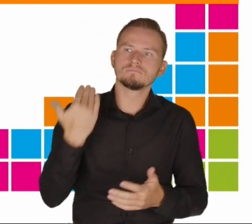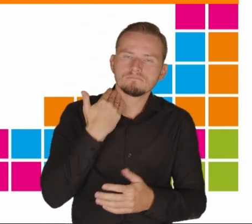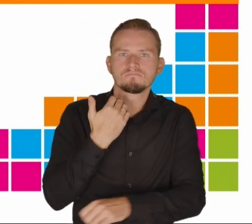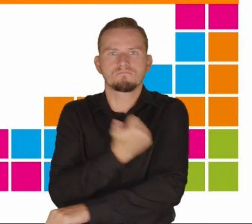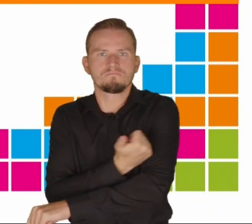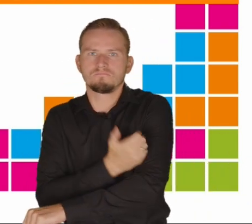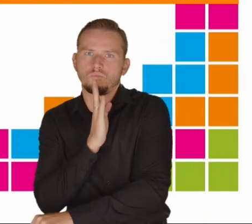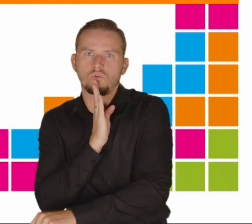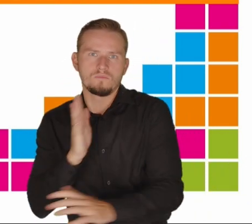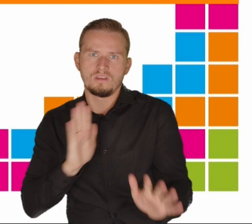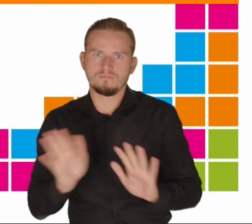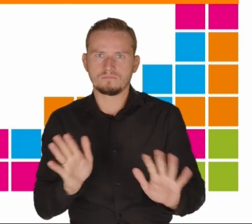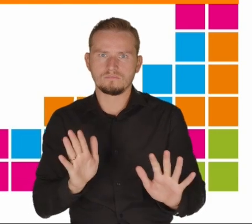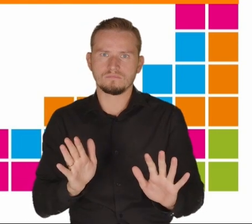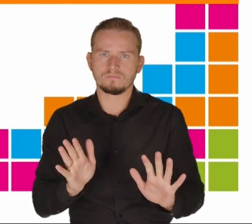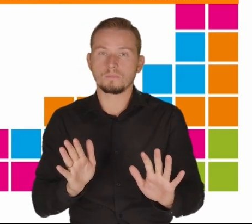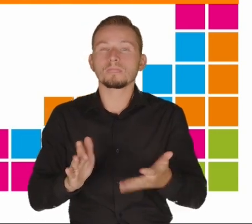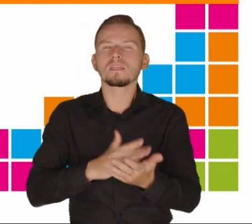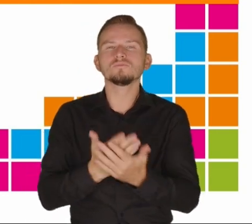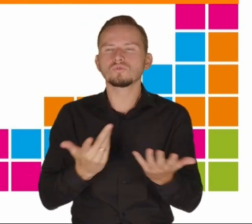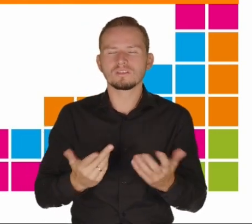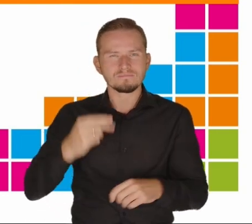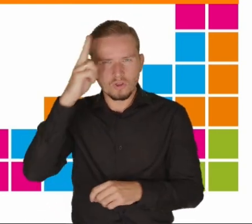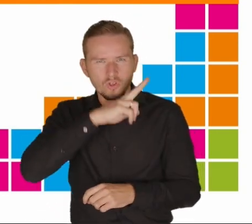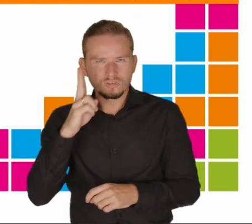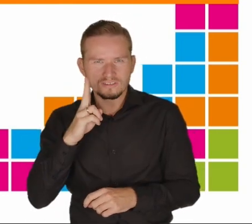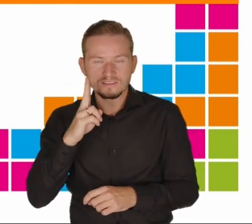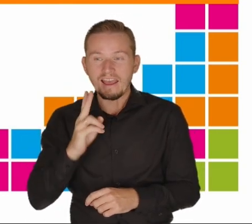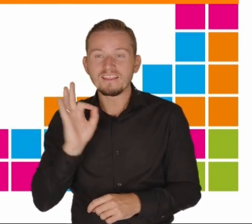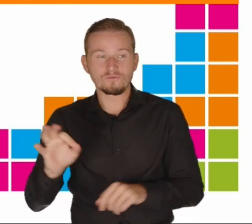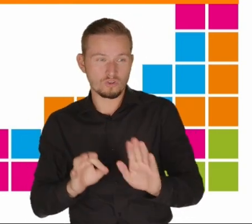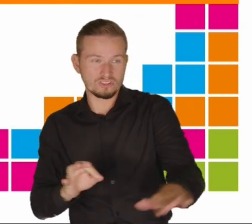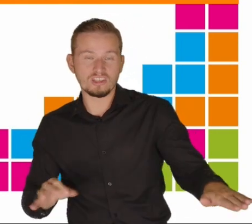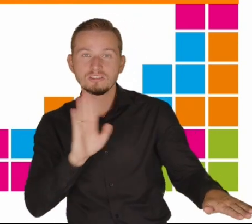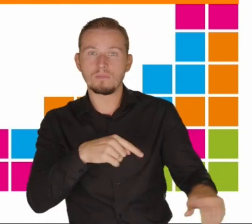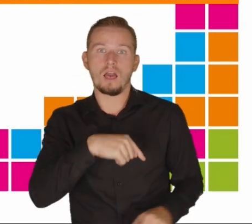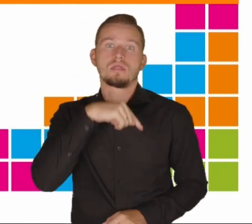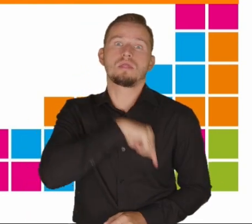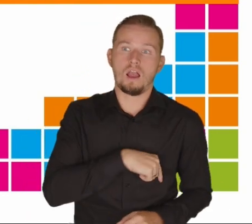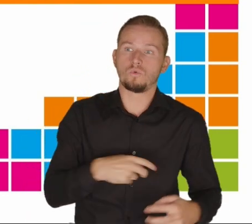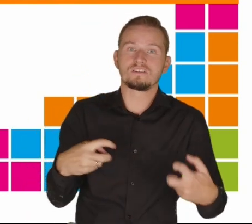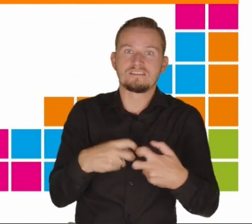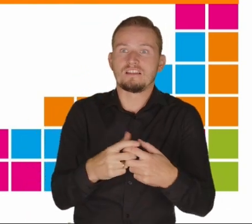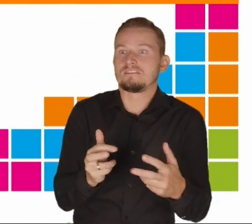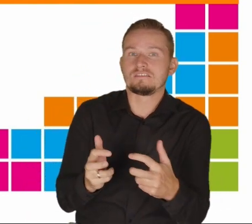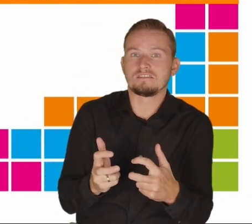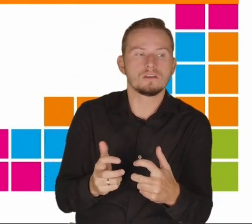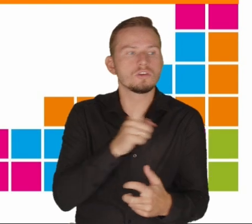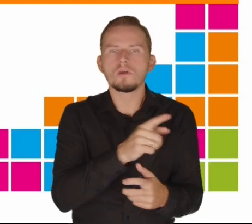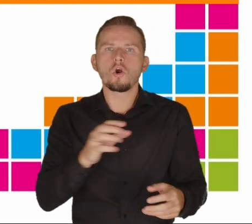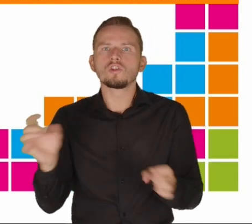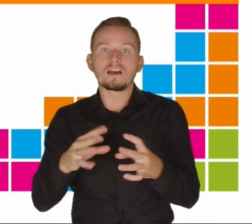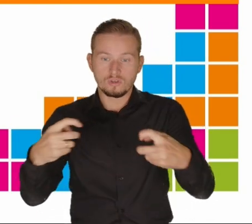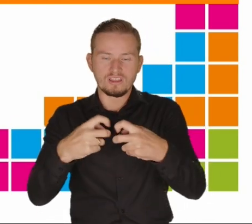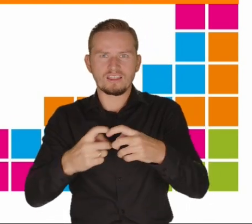takich rad, jakie dajemy rodzicom dzieci, które są uzależnione od grania w internecie, jest taka, żeby nie odcinały gwałtownie dostępu do